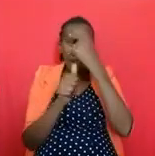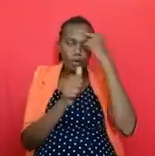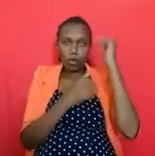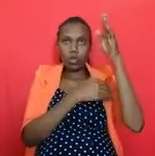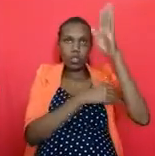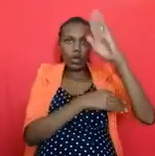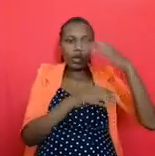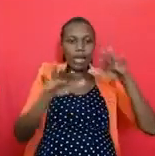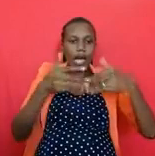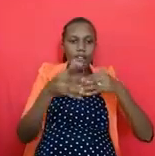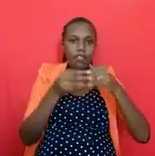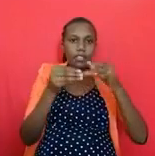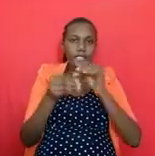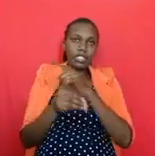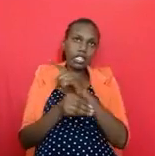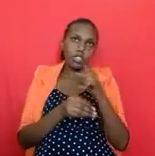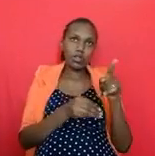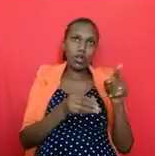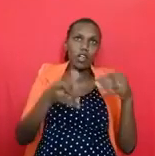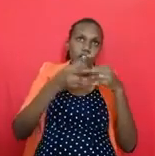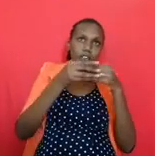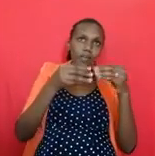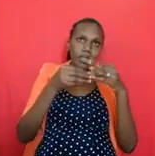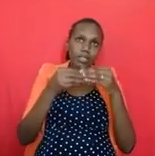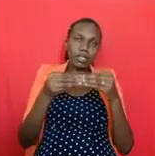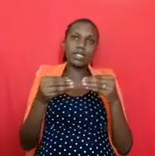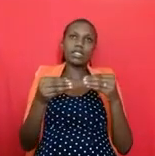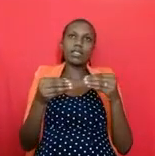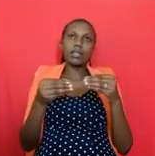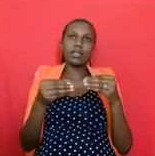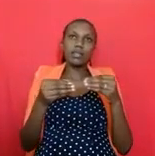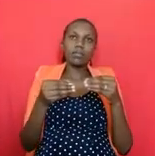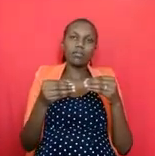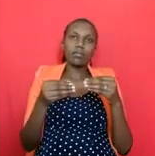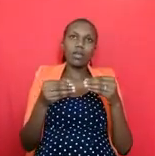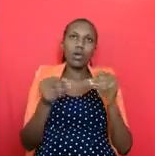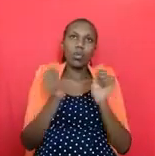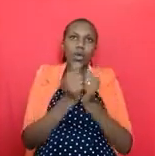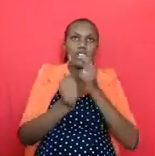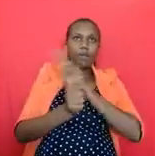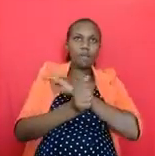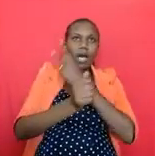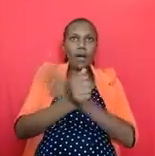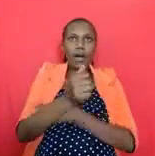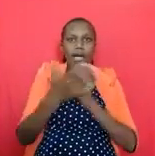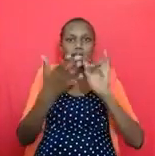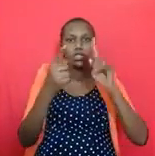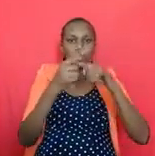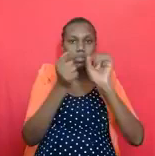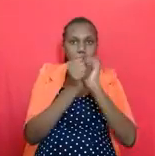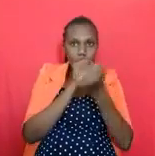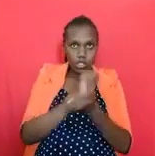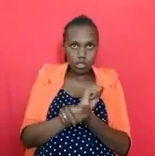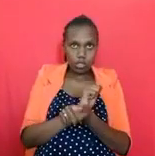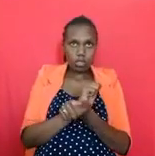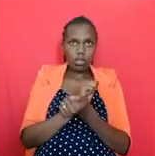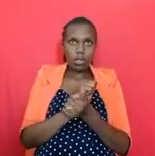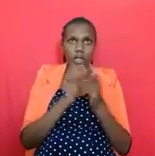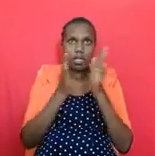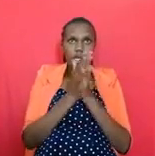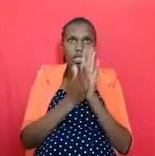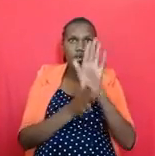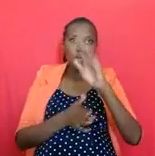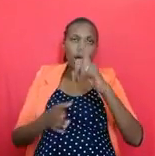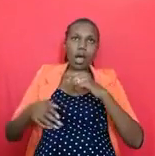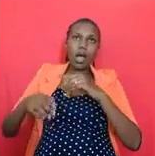uria akumbite akumbite na hinya wa kugaruruka thiini